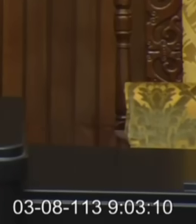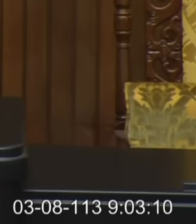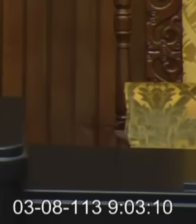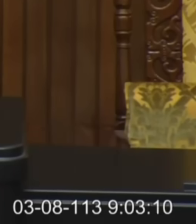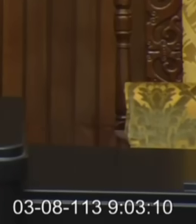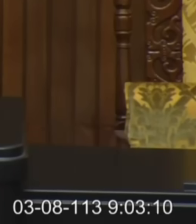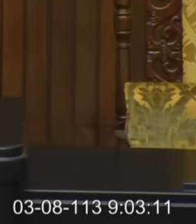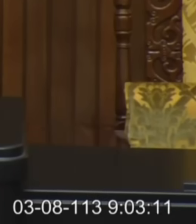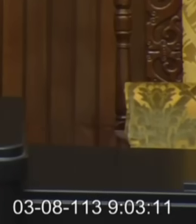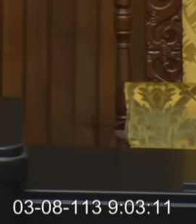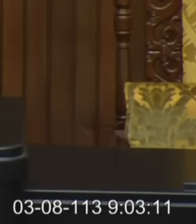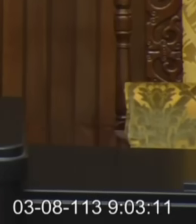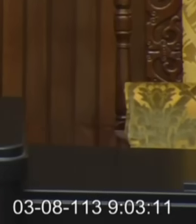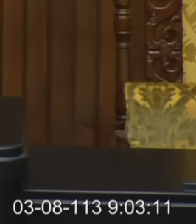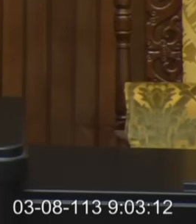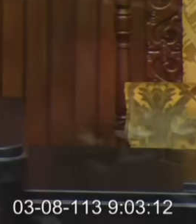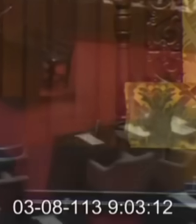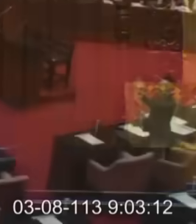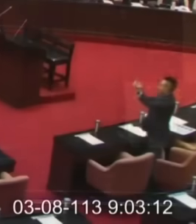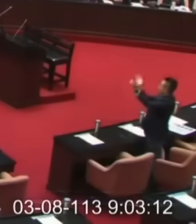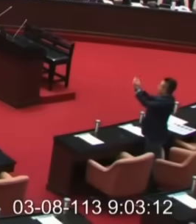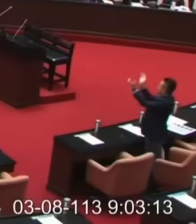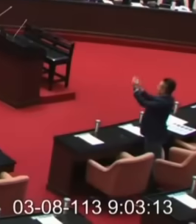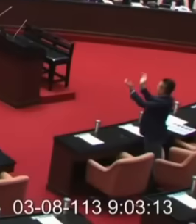胞的爱护跟支持，好不好？